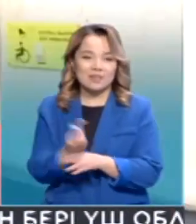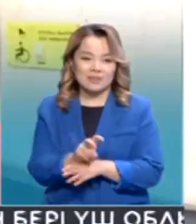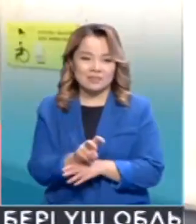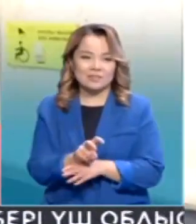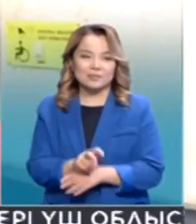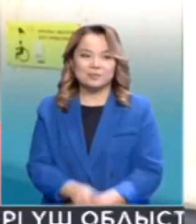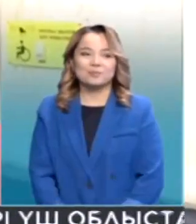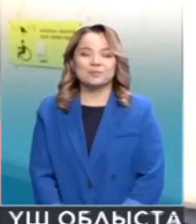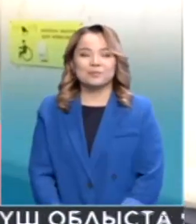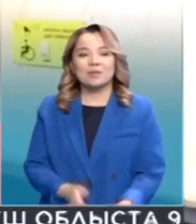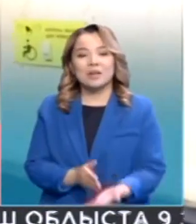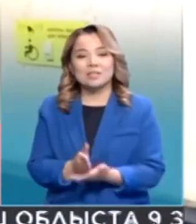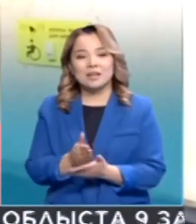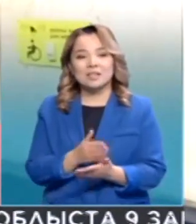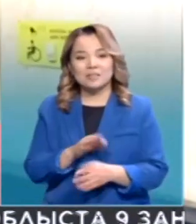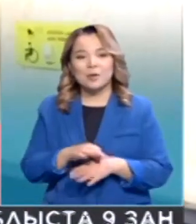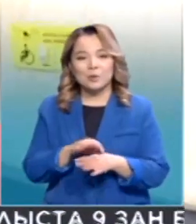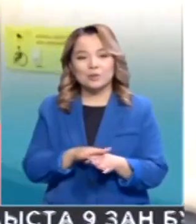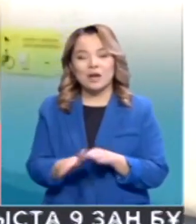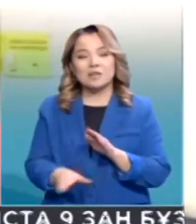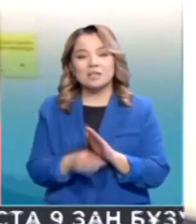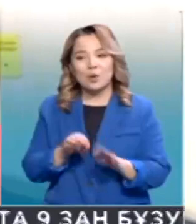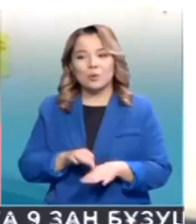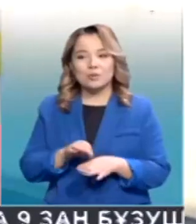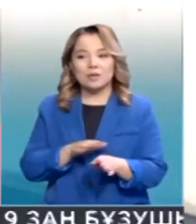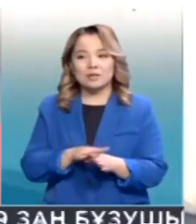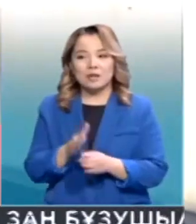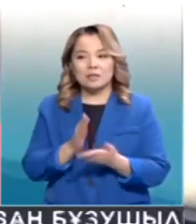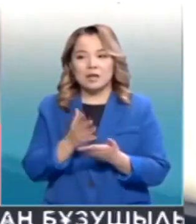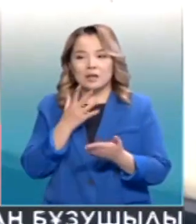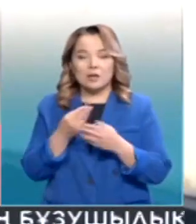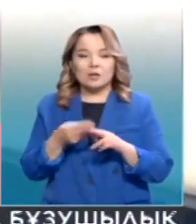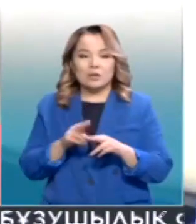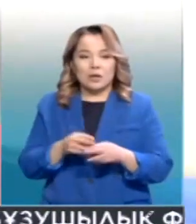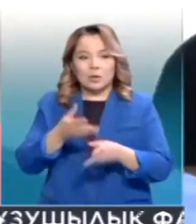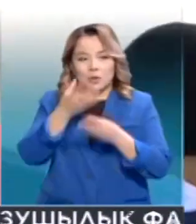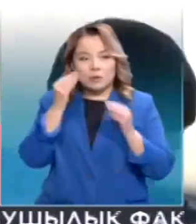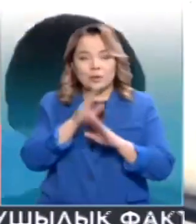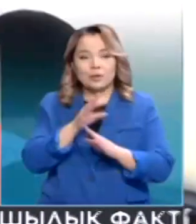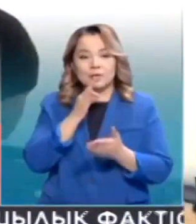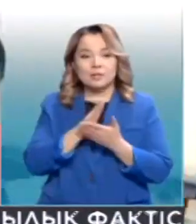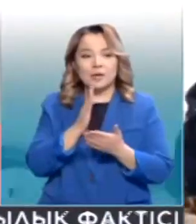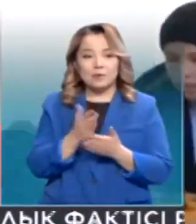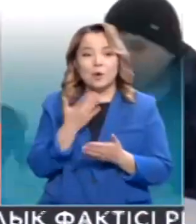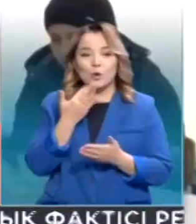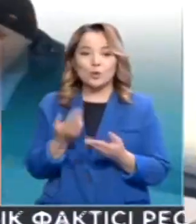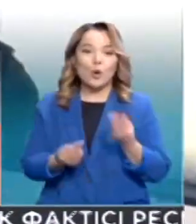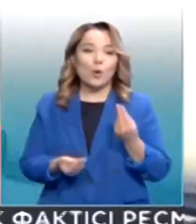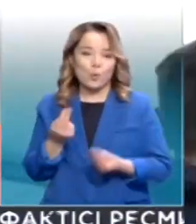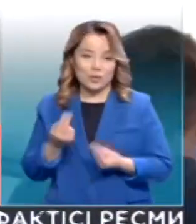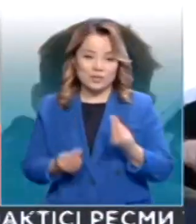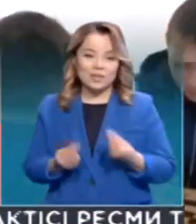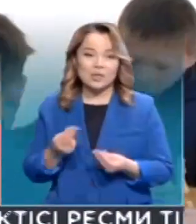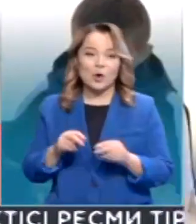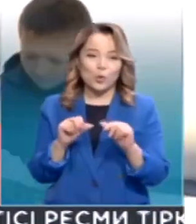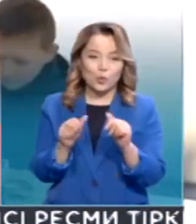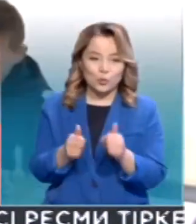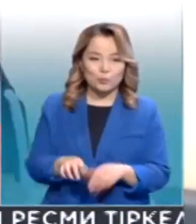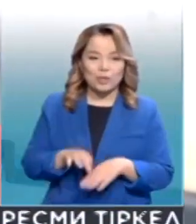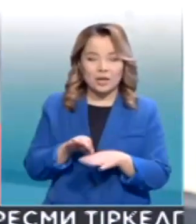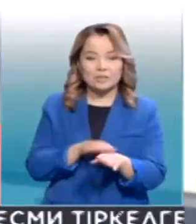ақыл. Саяси науқан сайлау барысында салт дәстүрлерімізде ұмыт қалған жоқ. Ұлттық ойындарда